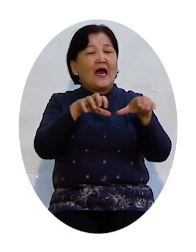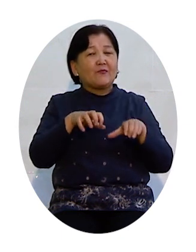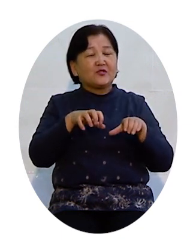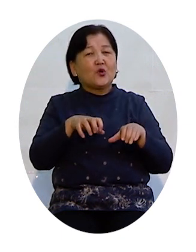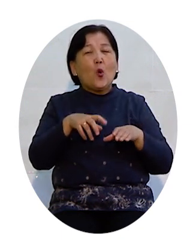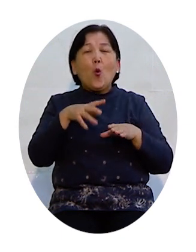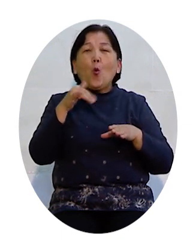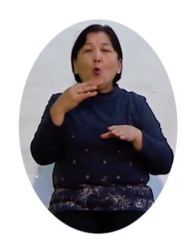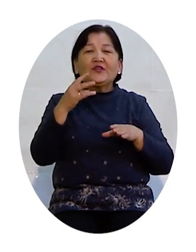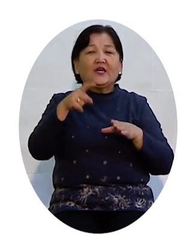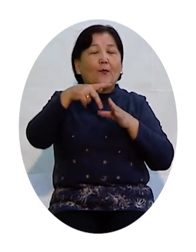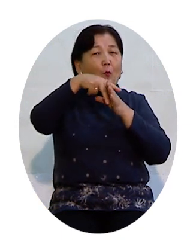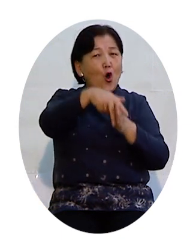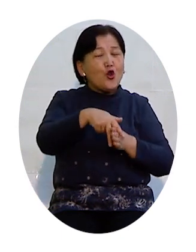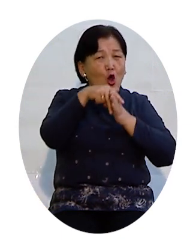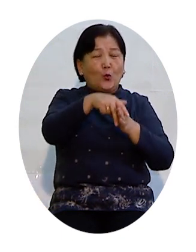Унах морио.